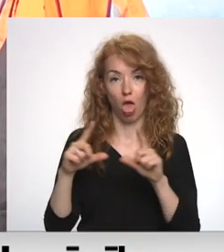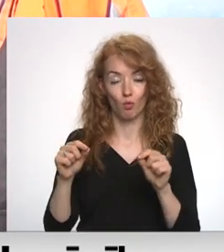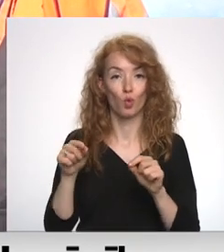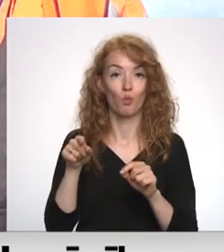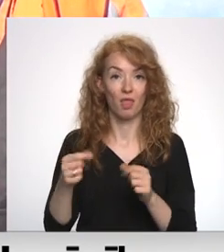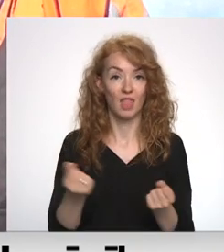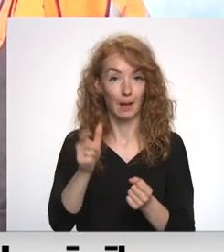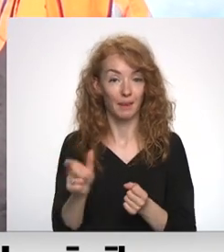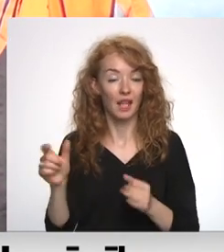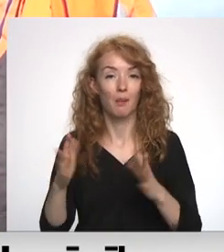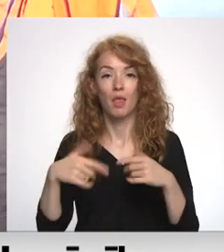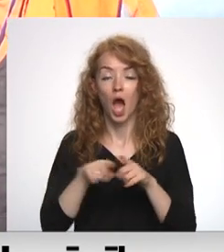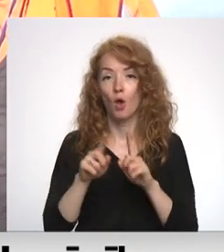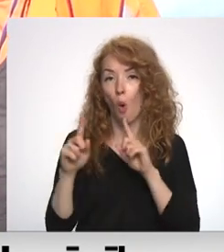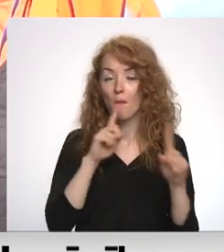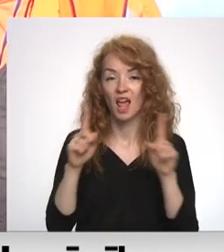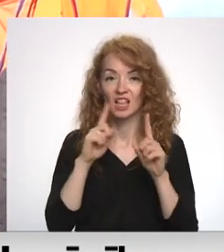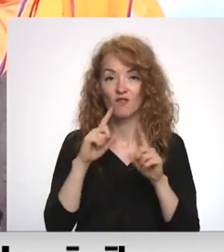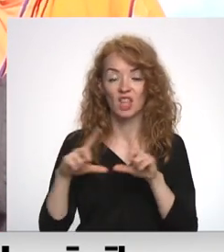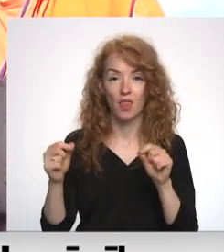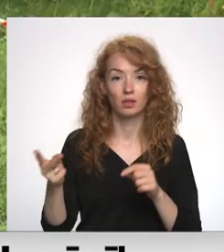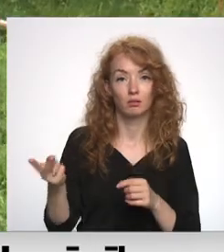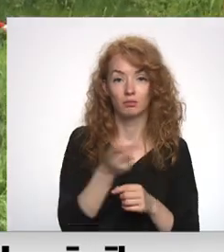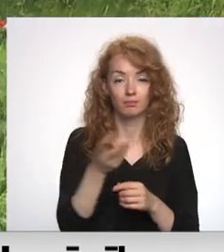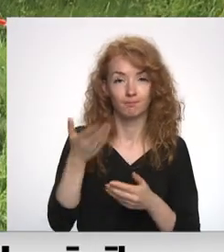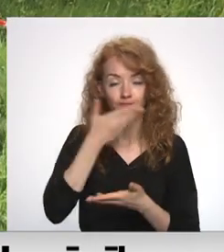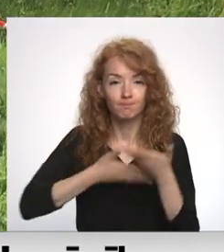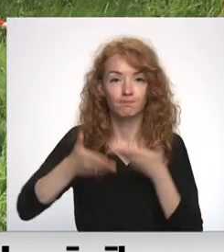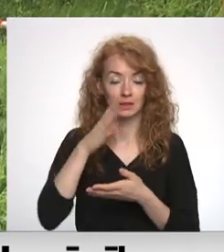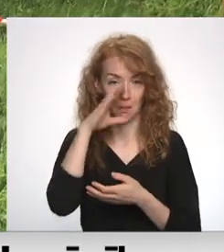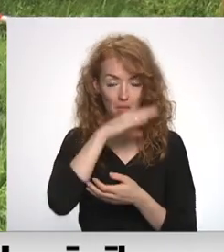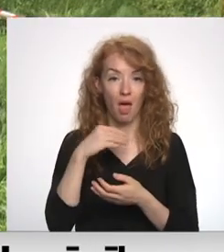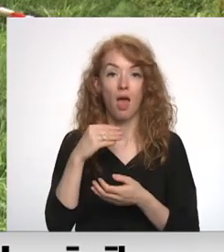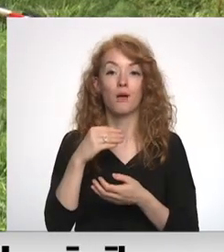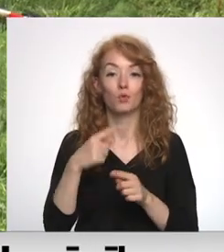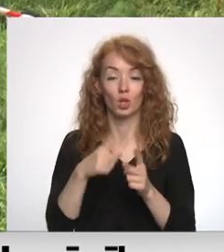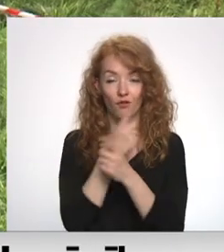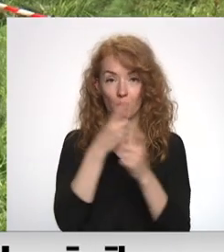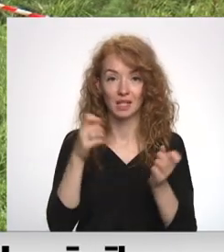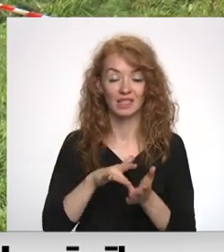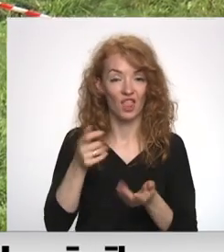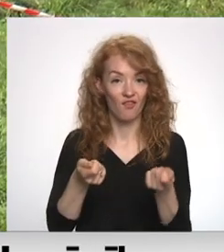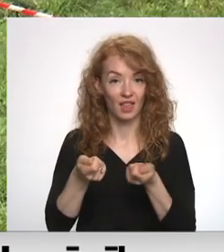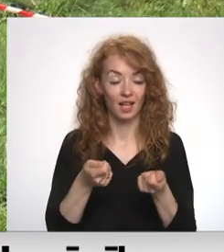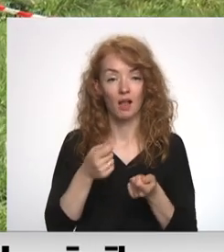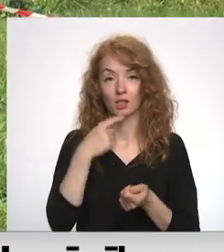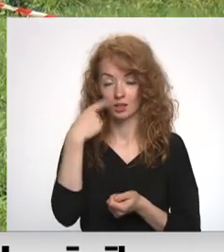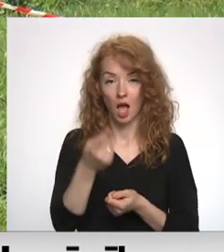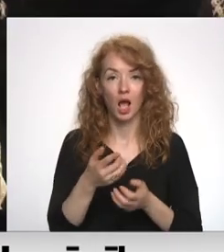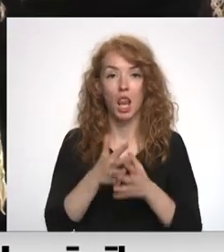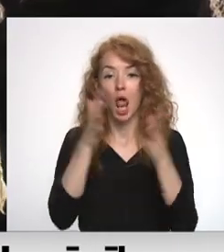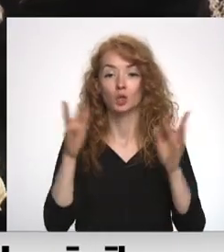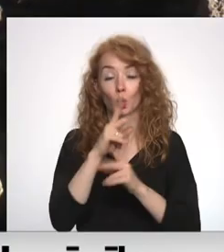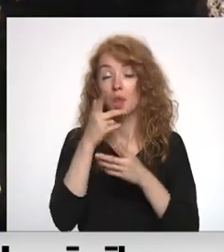bet arī operatīvo dienestu spējas sadarboties. Jelgavas operatīvā informācijas centra vadītājs atzīst, ka būtisks kļūdas